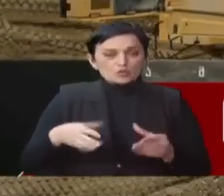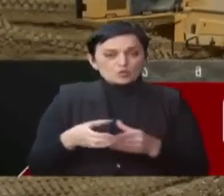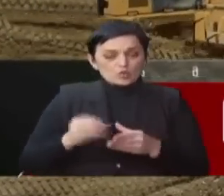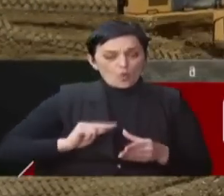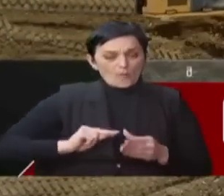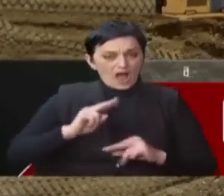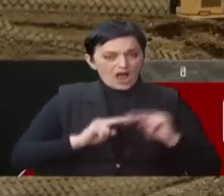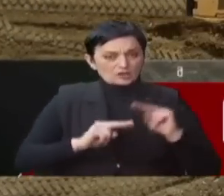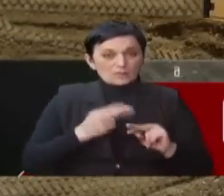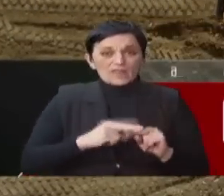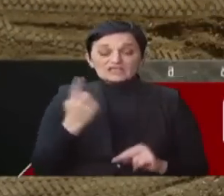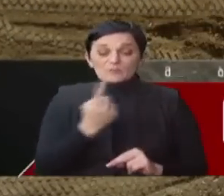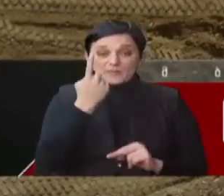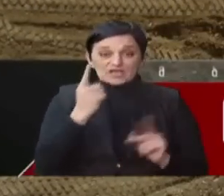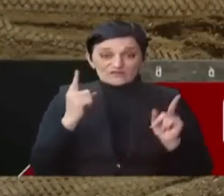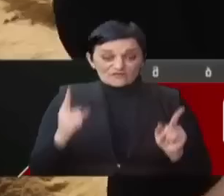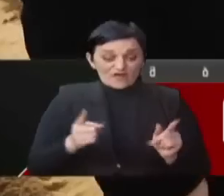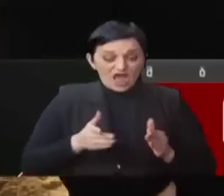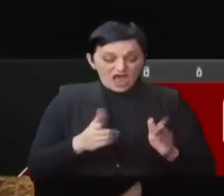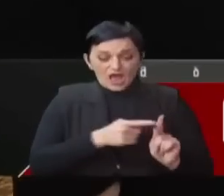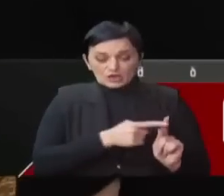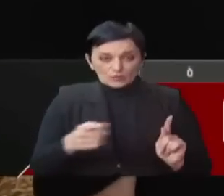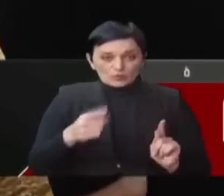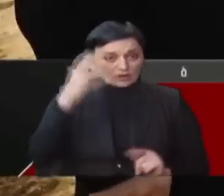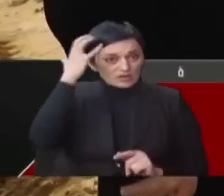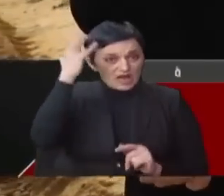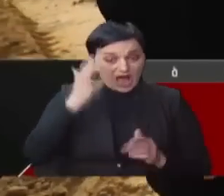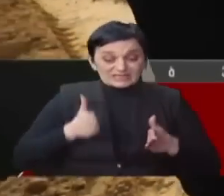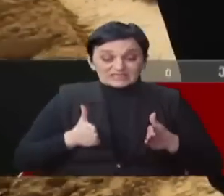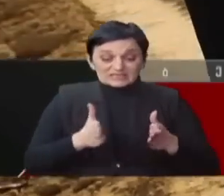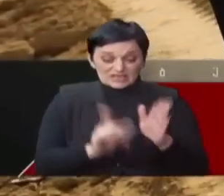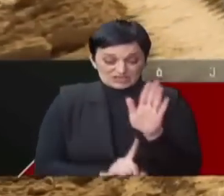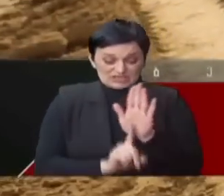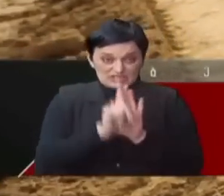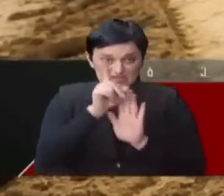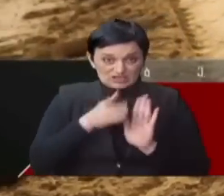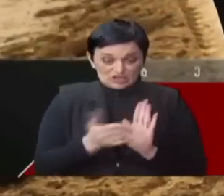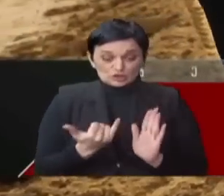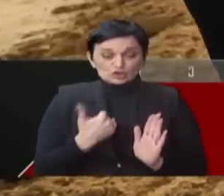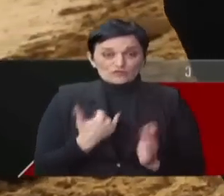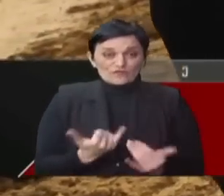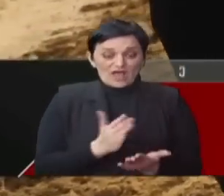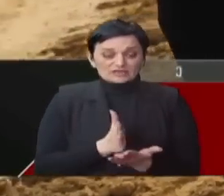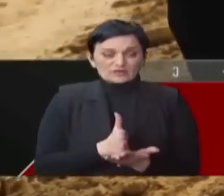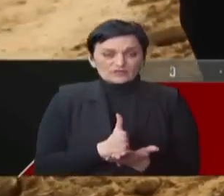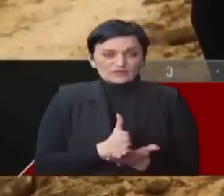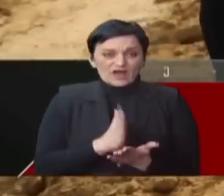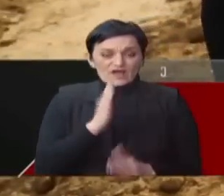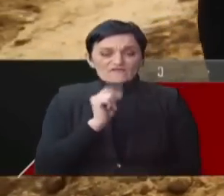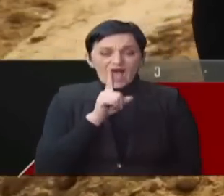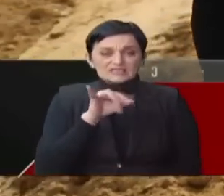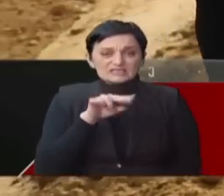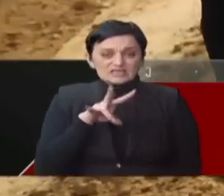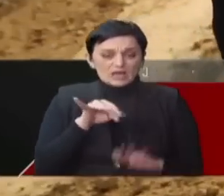აშენებს. Ეს არის პირველი მონაკვეთი, საიდანაც იწყება კახეთის მაგისტრალური გზის მშენებლობა. Ჩვენ ახლა ვიმყოფებით